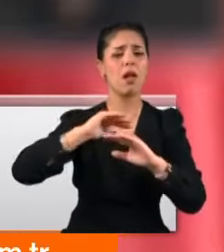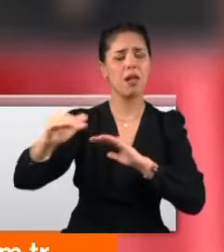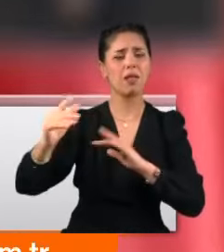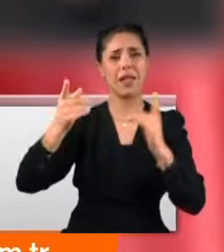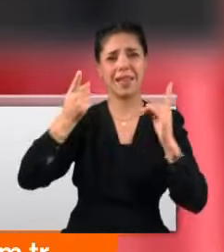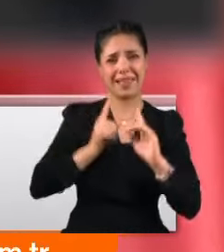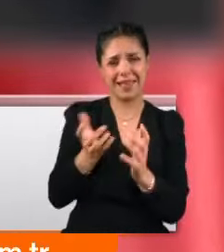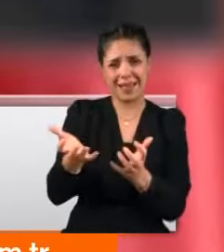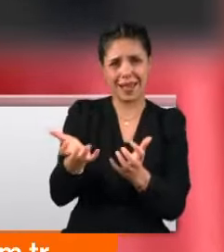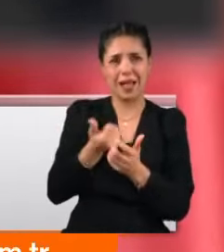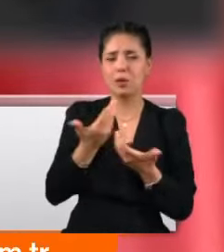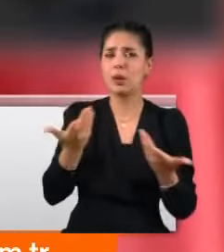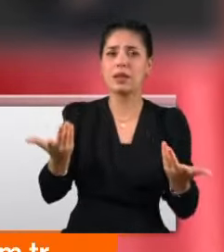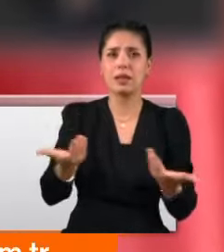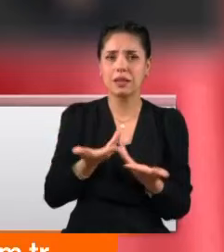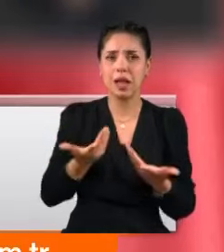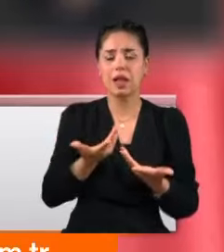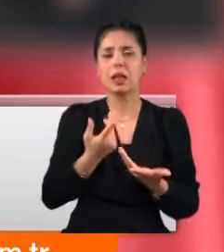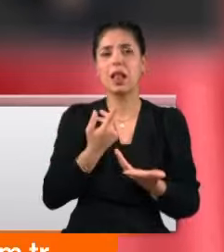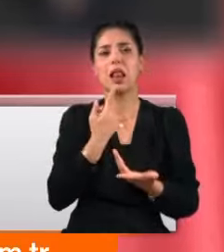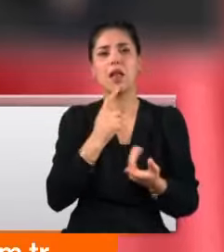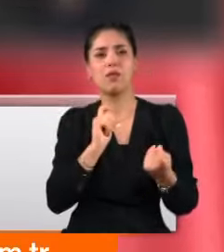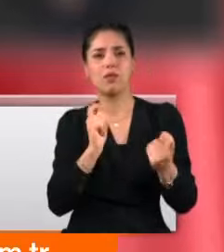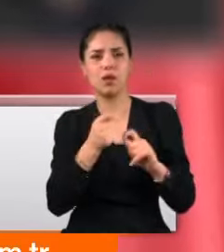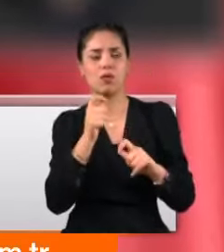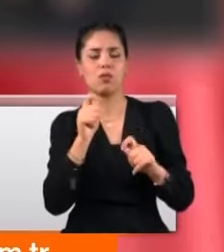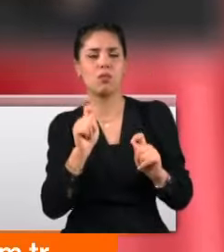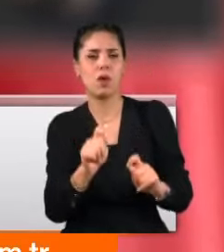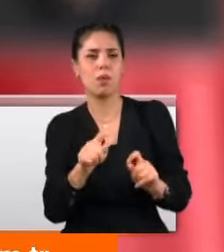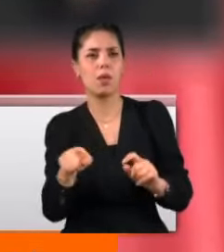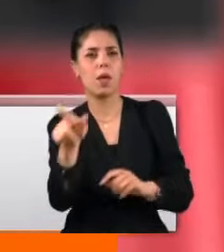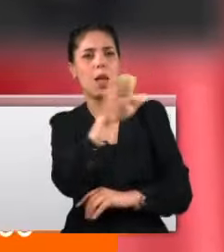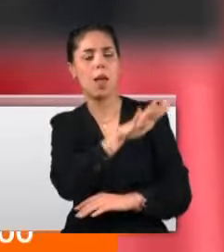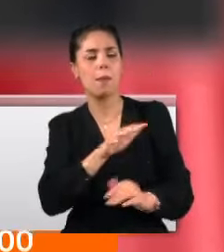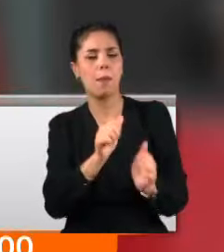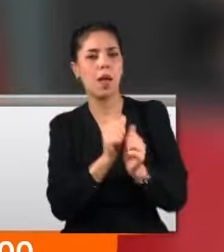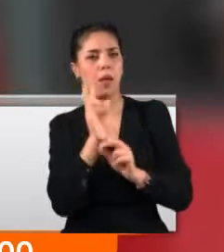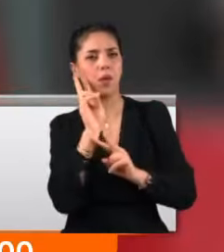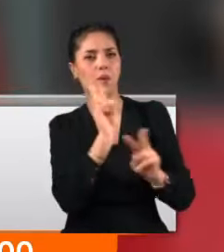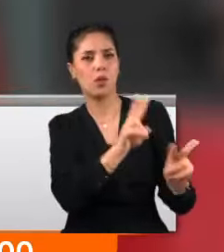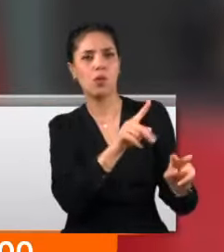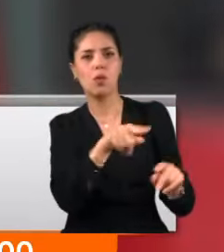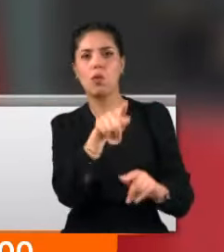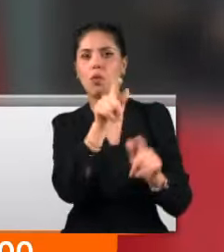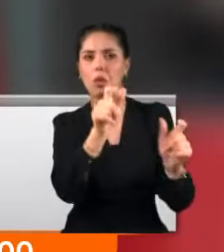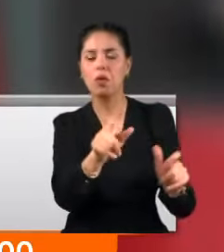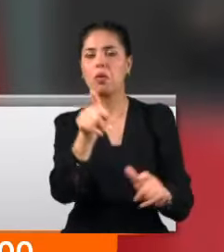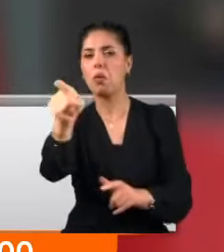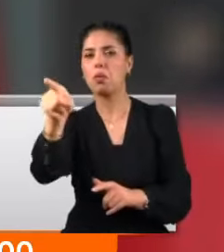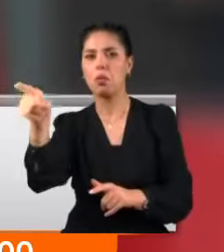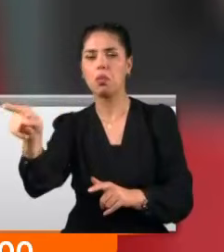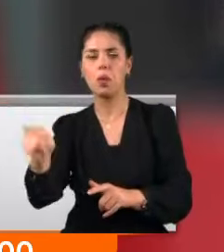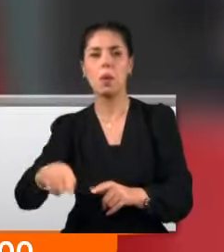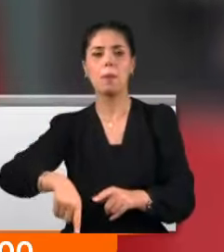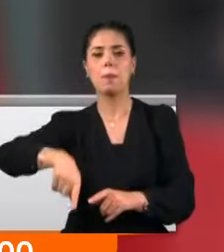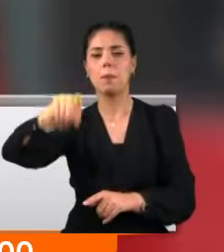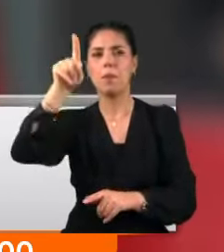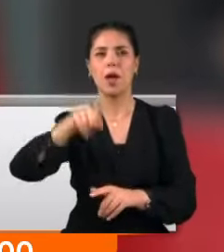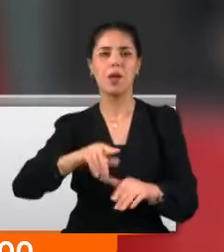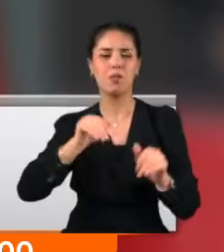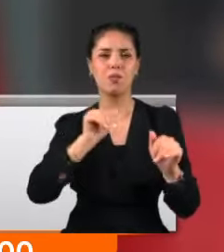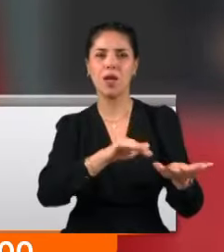alınca nasıl çark ettiklerini ise hep beraber görüyoruz orada burada gün aşırı miting